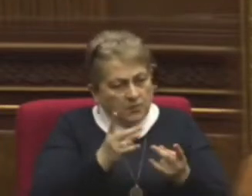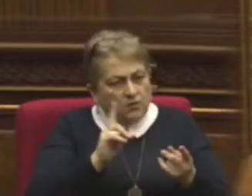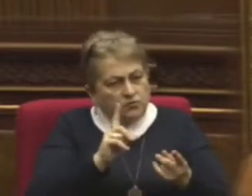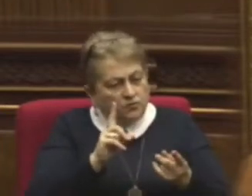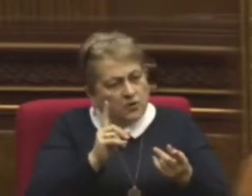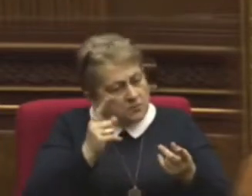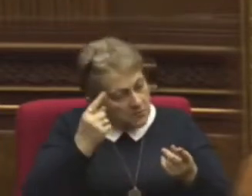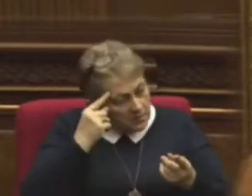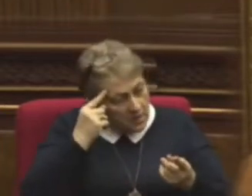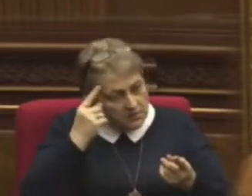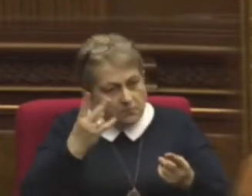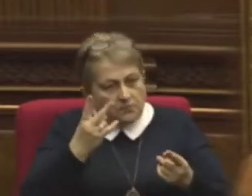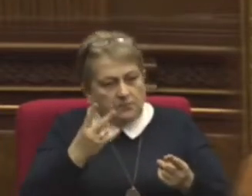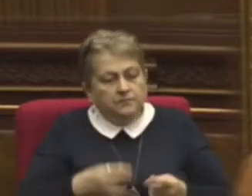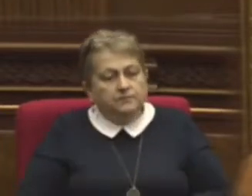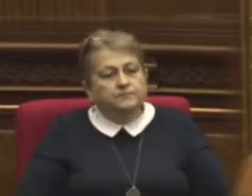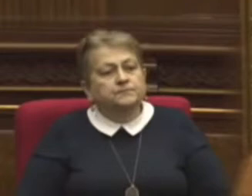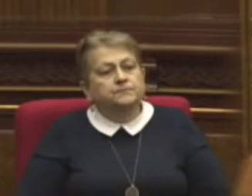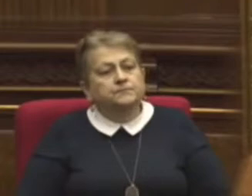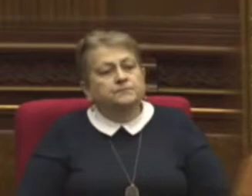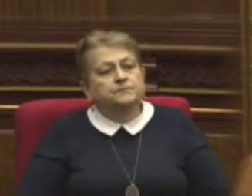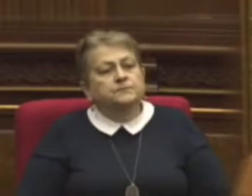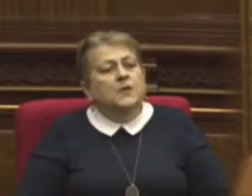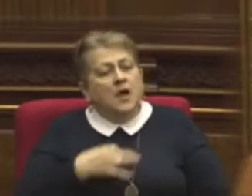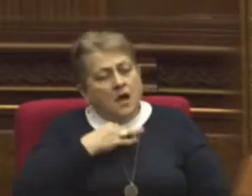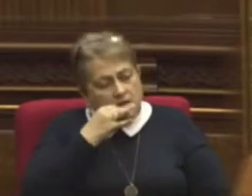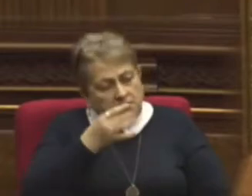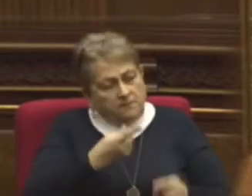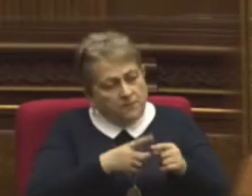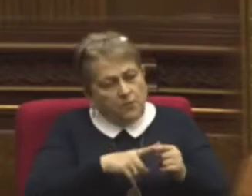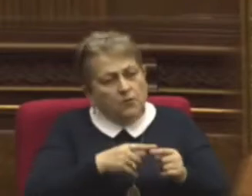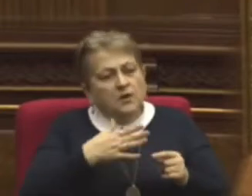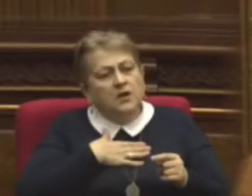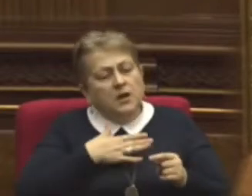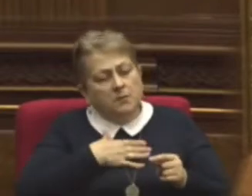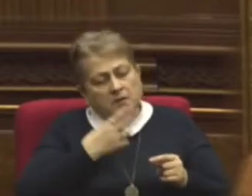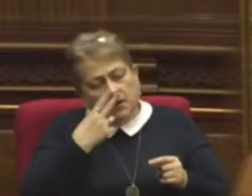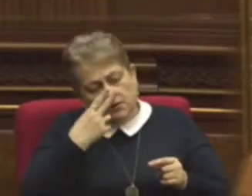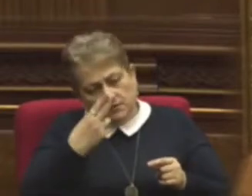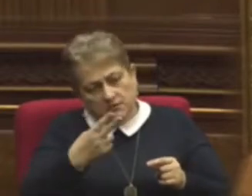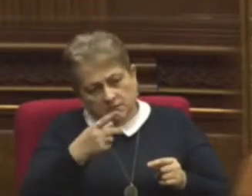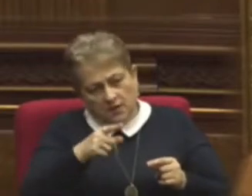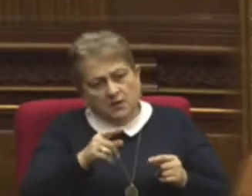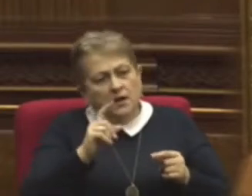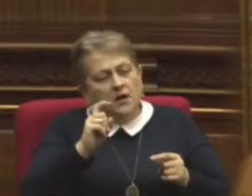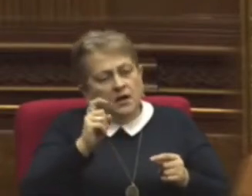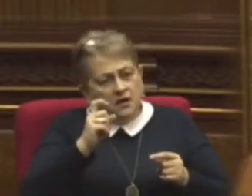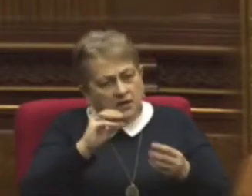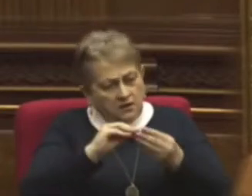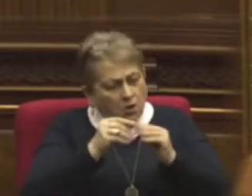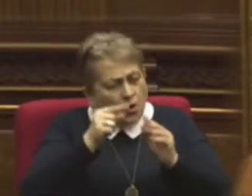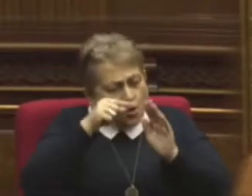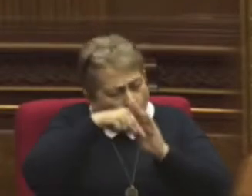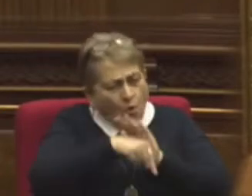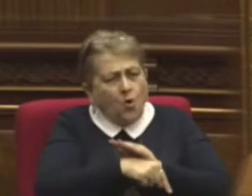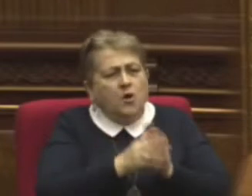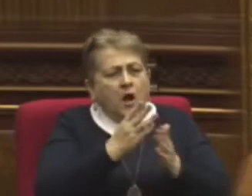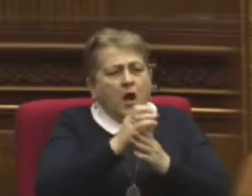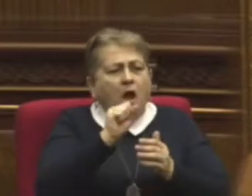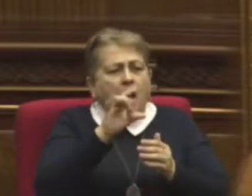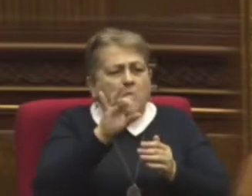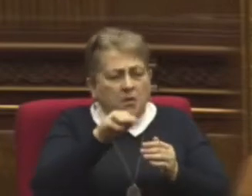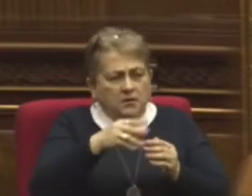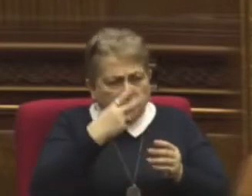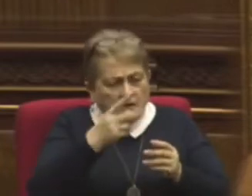ինչ-որ բան ձեռնարկել, դա շատ լավ է։ Ասեմ, որ իմ տեսակետից այդ խնդիրը ունի խոր արմատներ։ Ընդհանրապես,